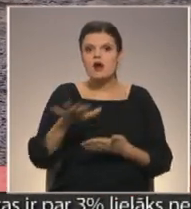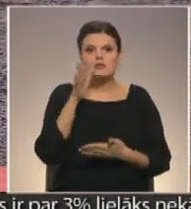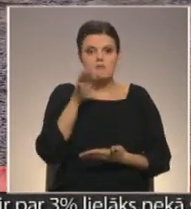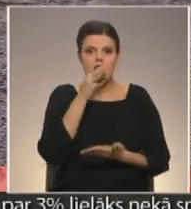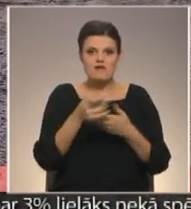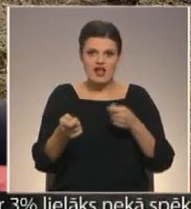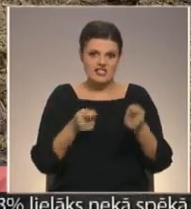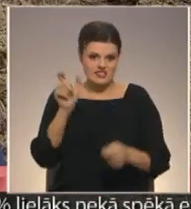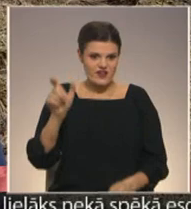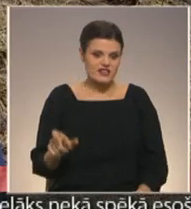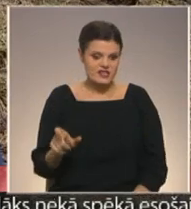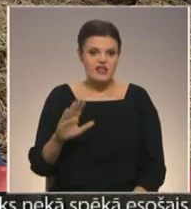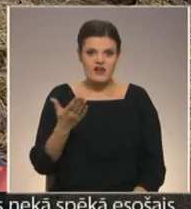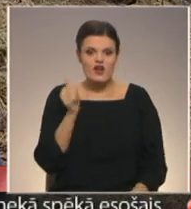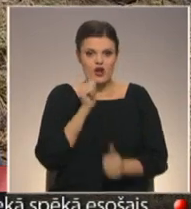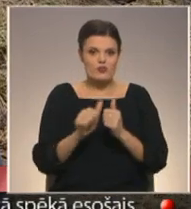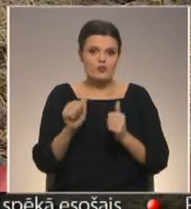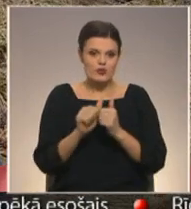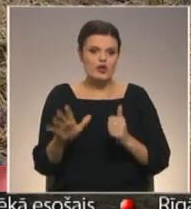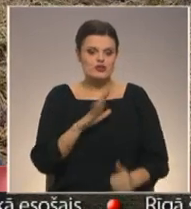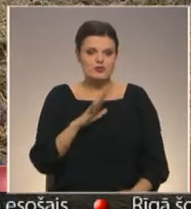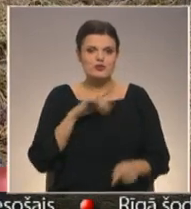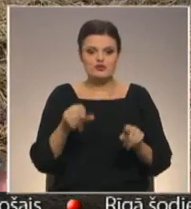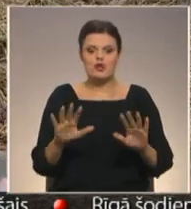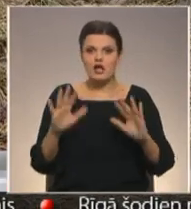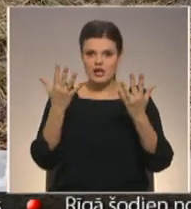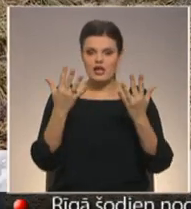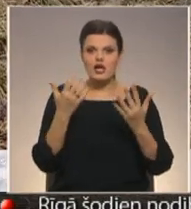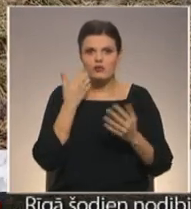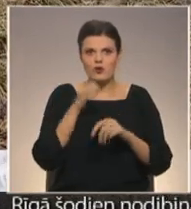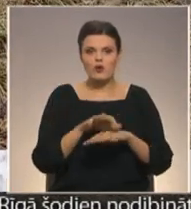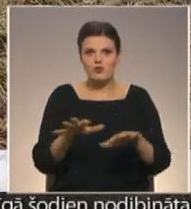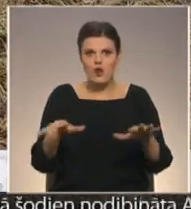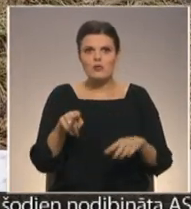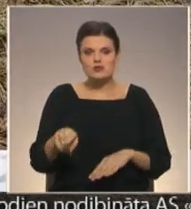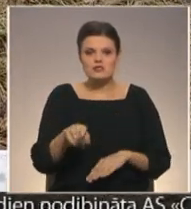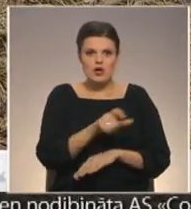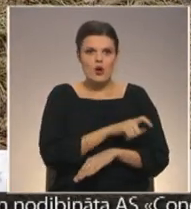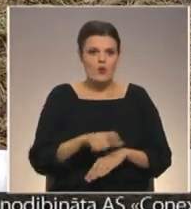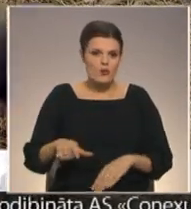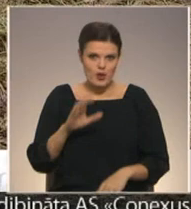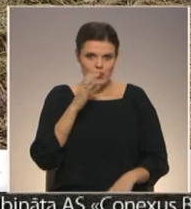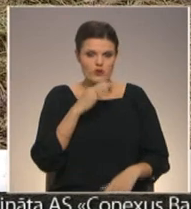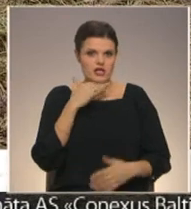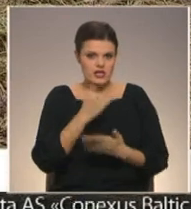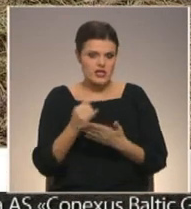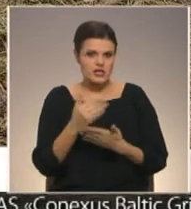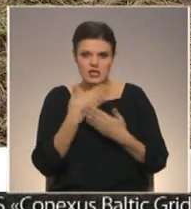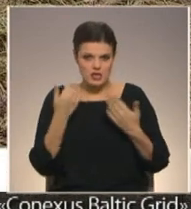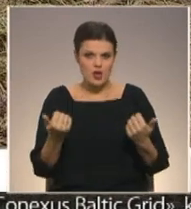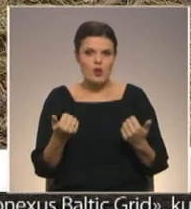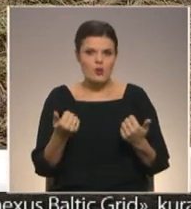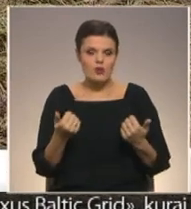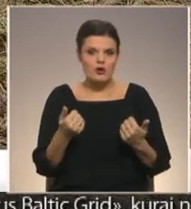pārvaldes vadītājs. Vai bieži ir bijuši šādi gadījumi, kad noplūst tajā upē notekūdeņi neatīrīt?